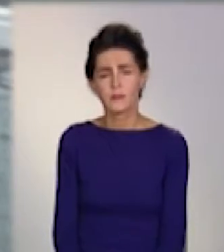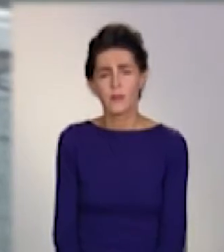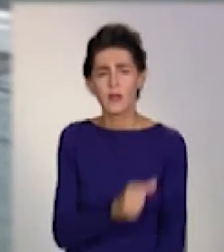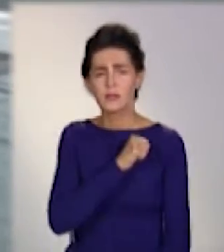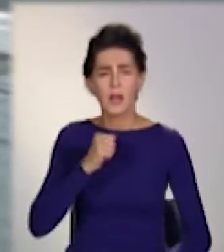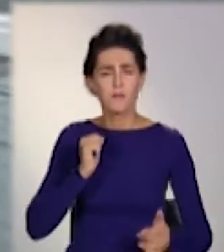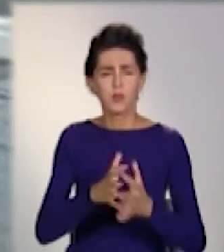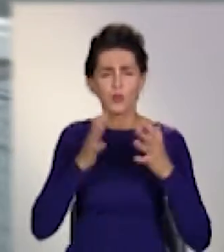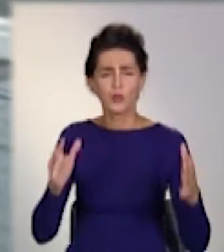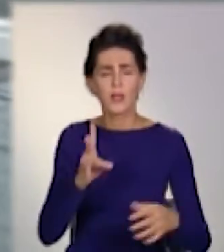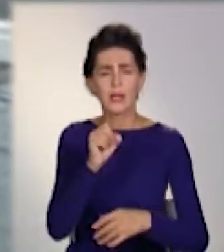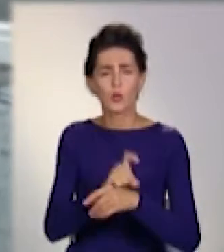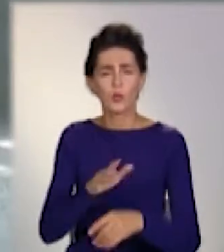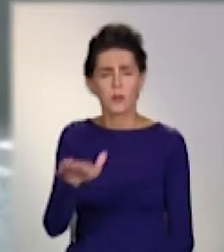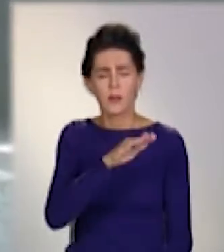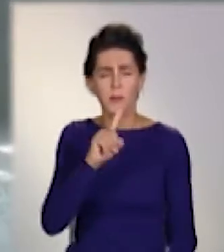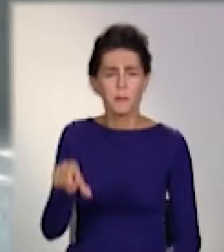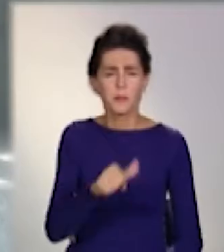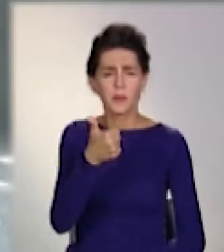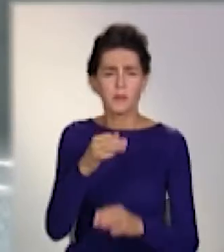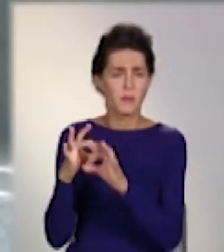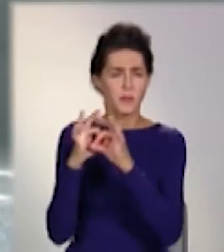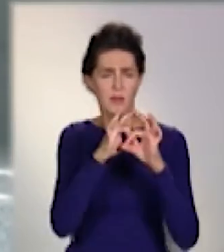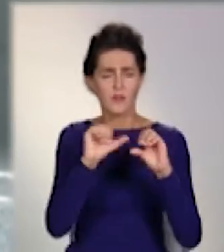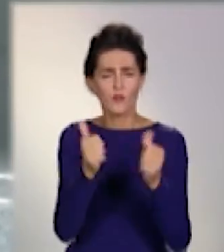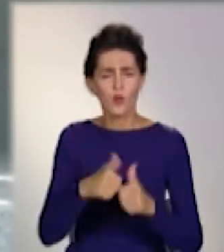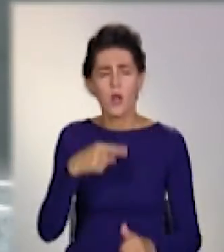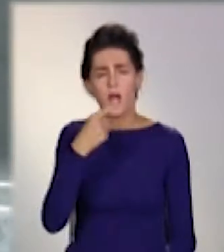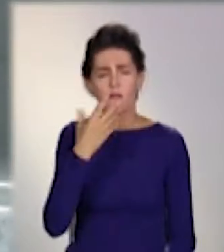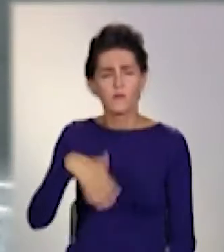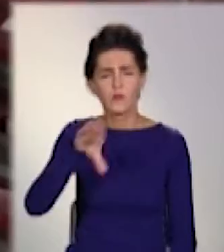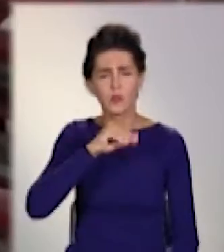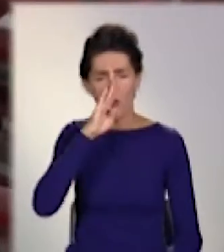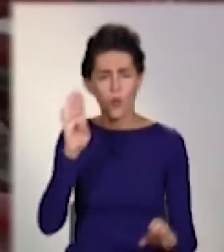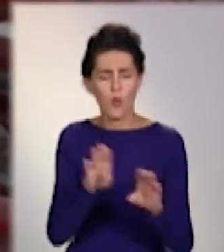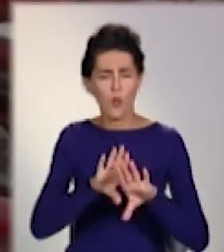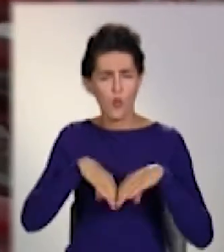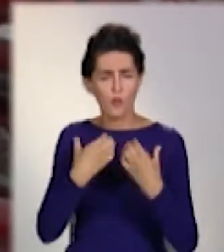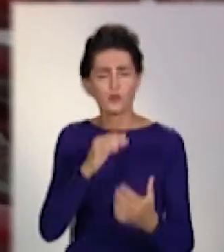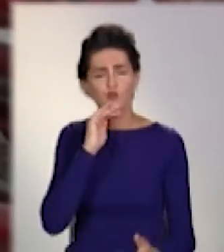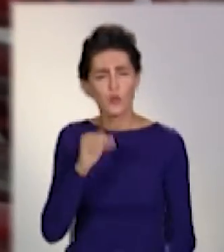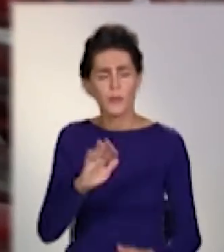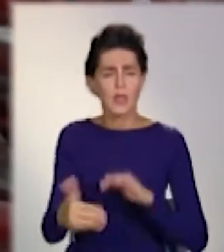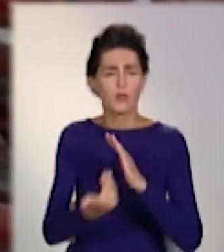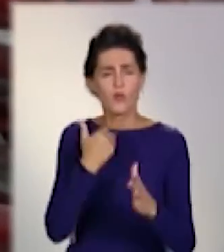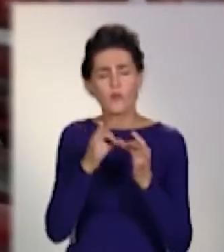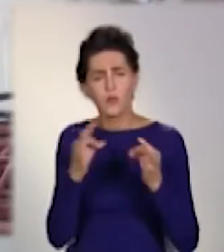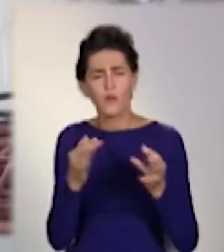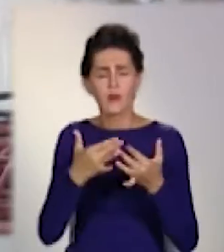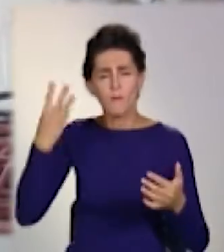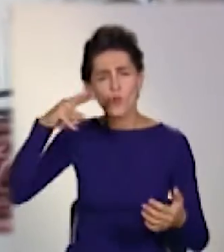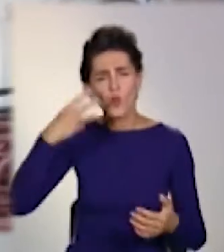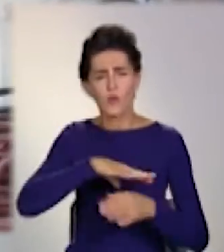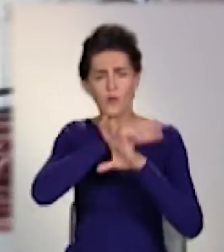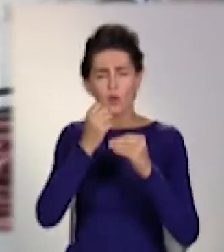Найбільший на Донеччині та перший олімпійського масштабу. Так говорять про комплекс чиновники. Нові комунікації, сучасні